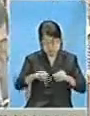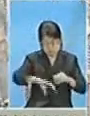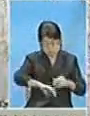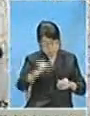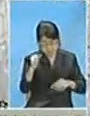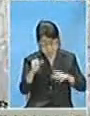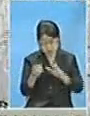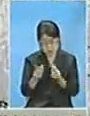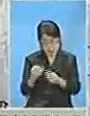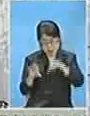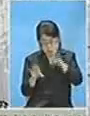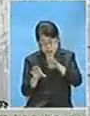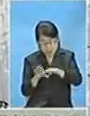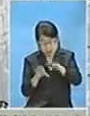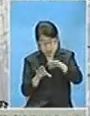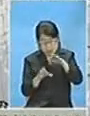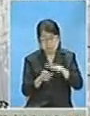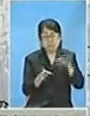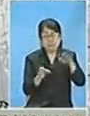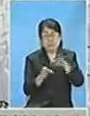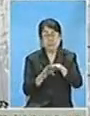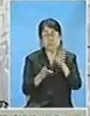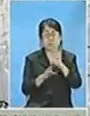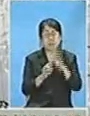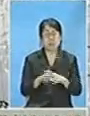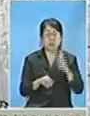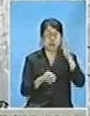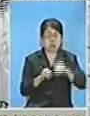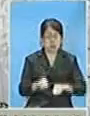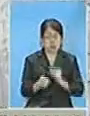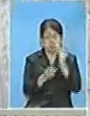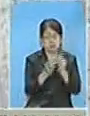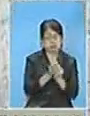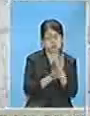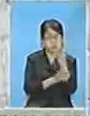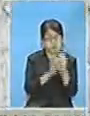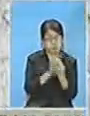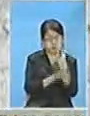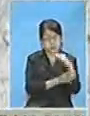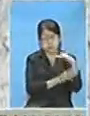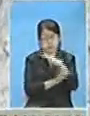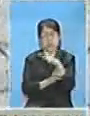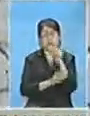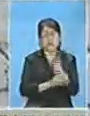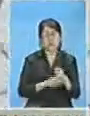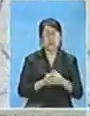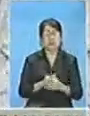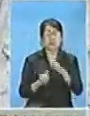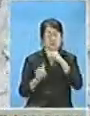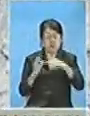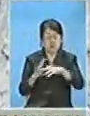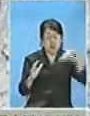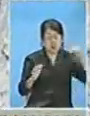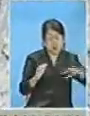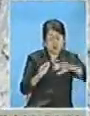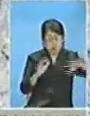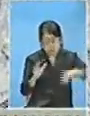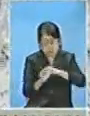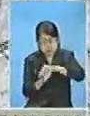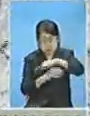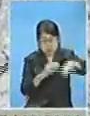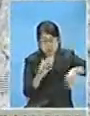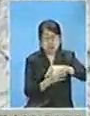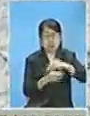ที่ได้เลยก็เสมือนหนึ่งสูบน้ำออกแล้วน้ำก็จะวนกลับมานี่คือลักษณะที่ผมกราบเรียนเพื่อให้ท่านประธานได้เข้าใจ